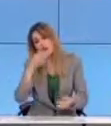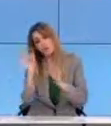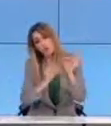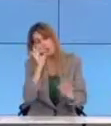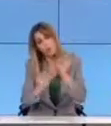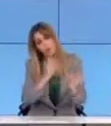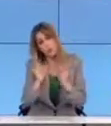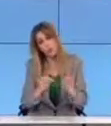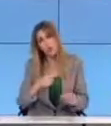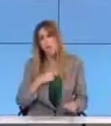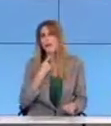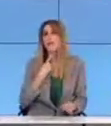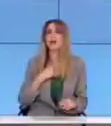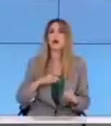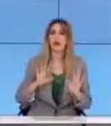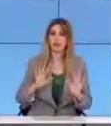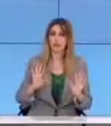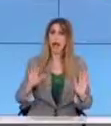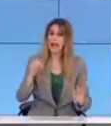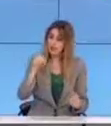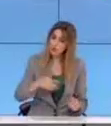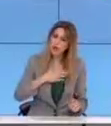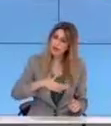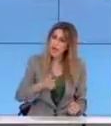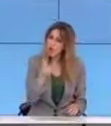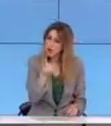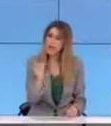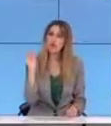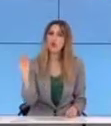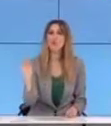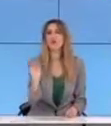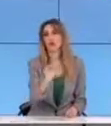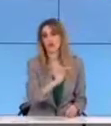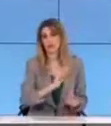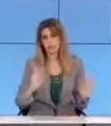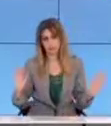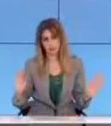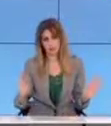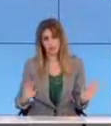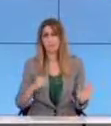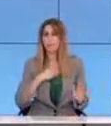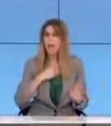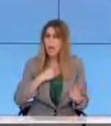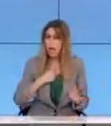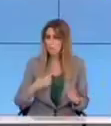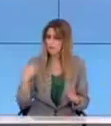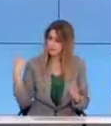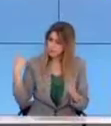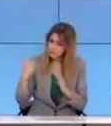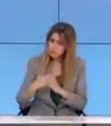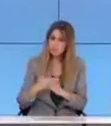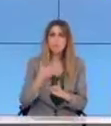μπροστά, ο δρόμος που με δυσκολίες, ο ανηφορικός, αλλά δρόμος που μας έβγαλε στο ξέφωτο που ακολουθούμε